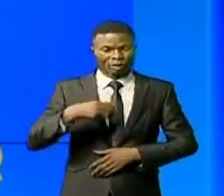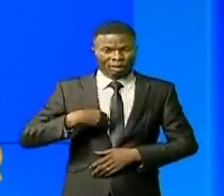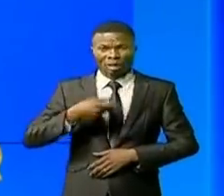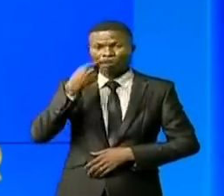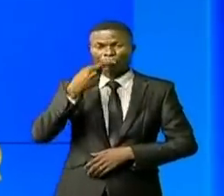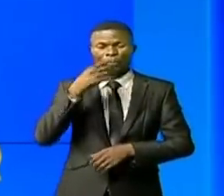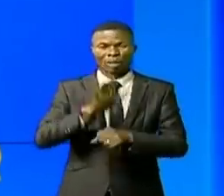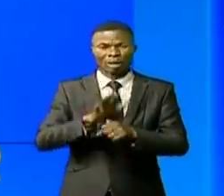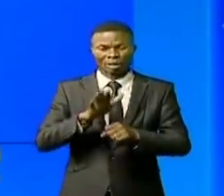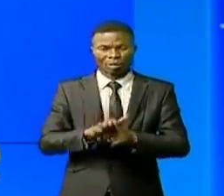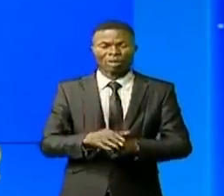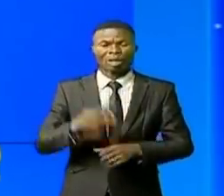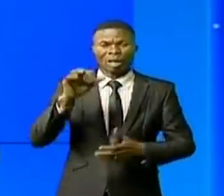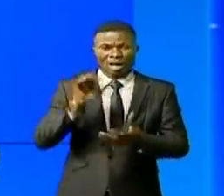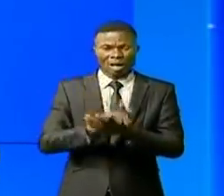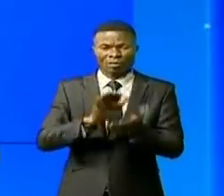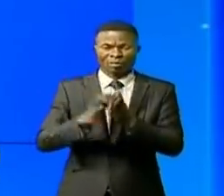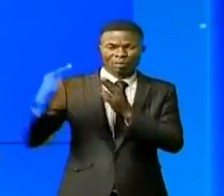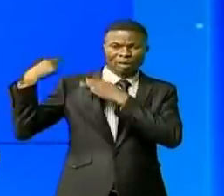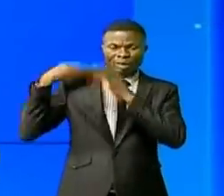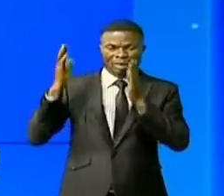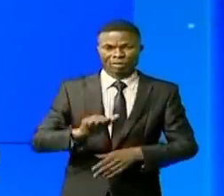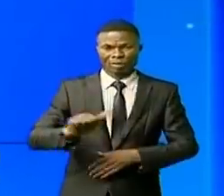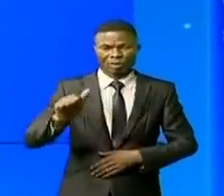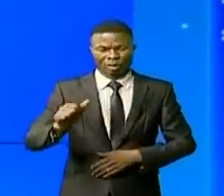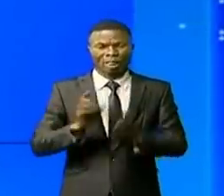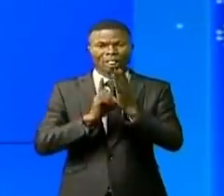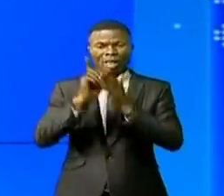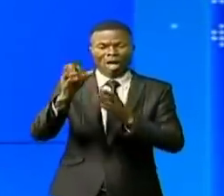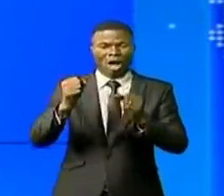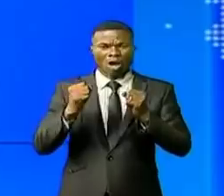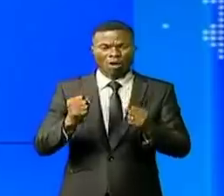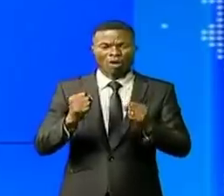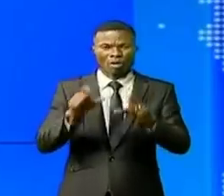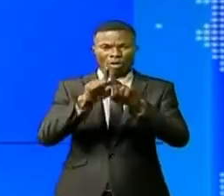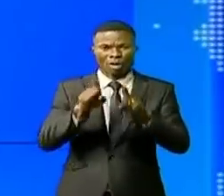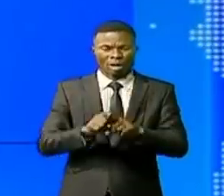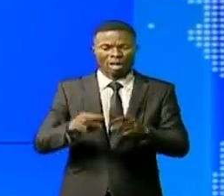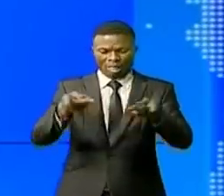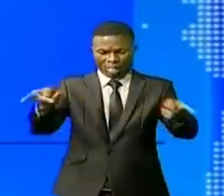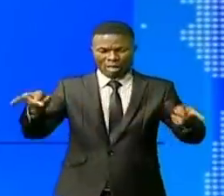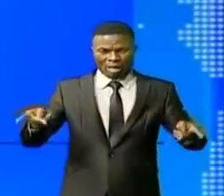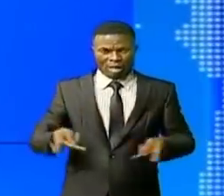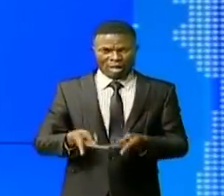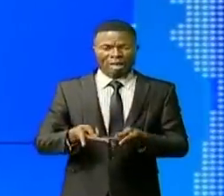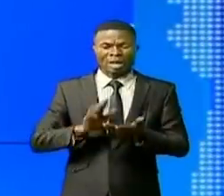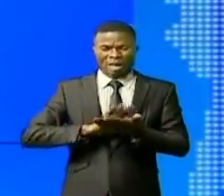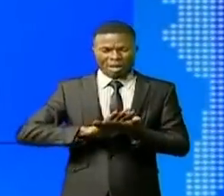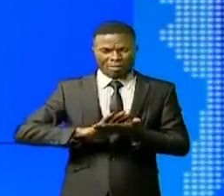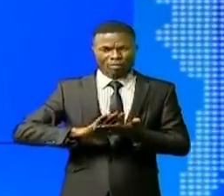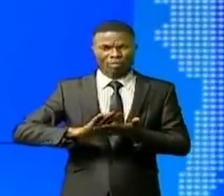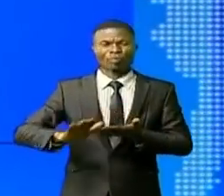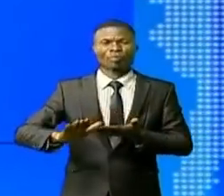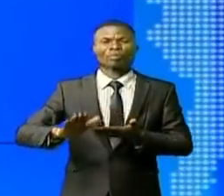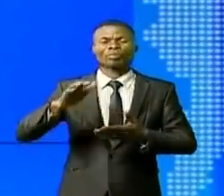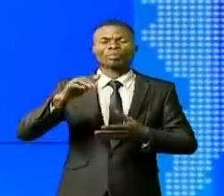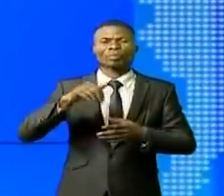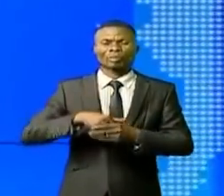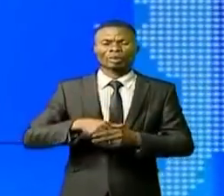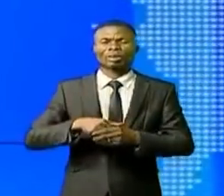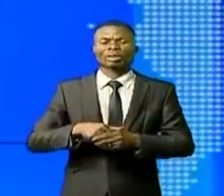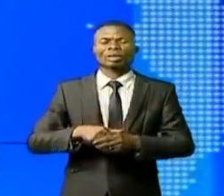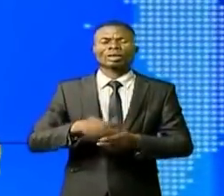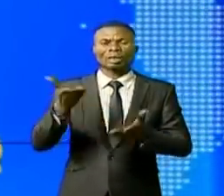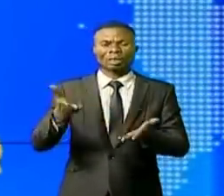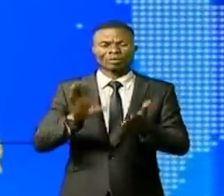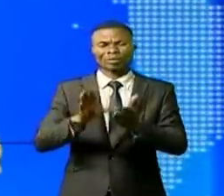sur l'autonomisation de la femme pour un développement durable et un environnement assaini. Rodépanda était là pour le